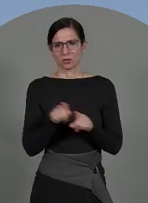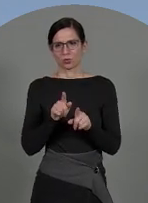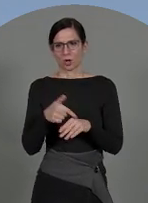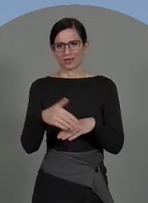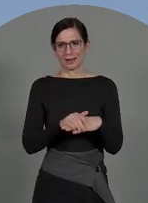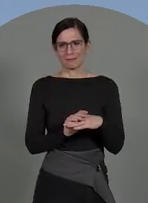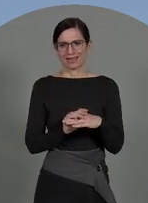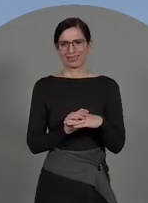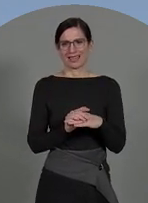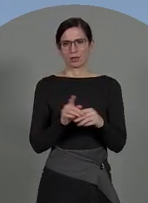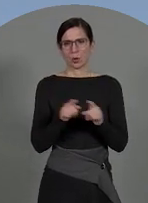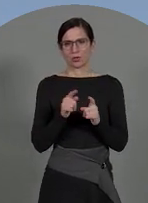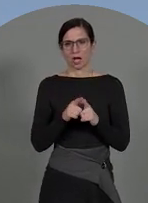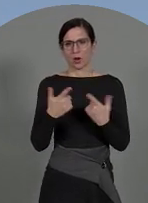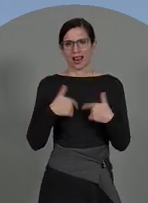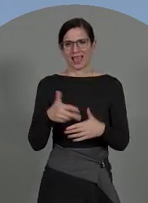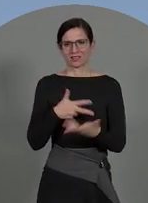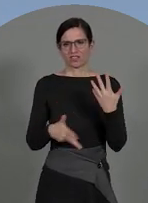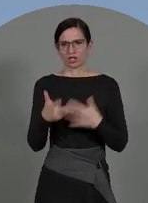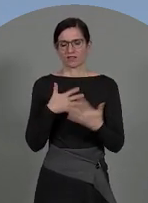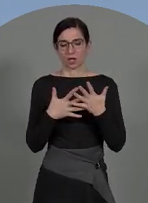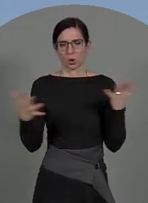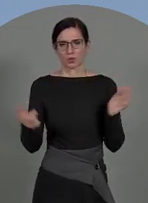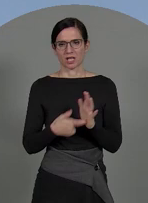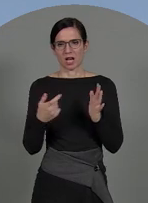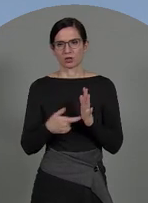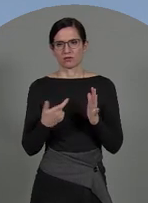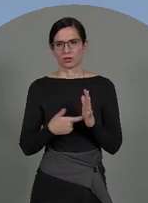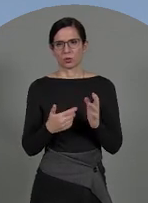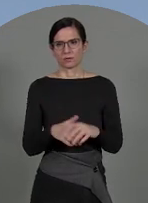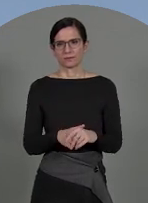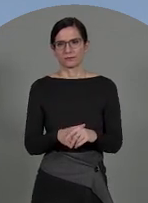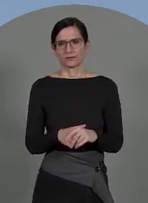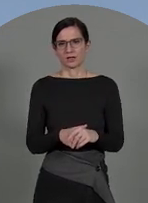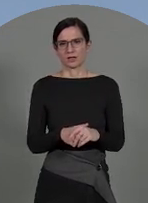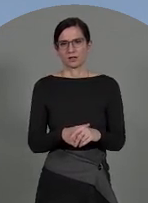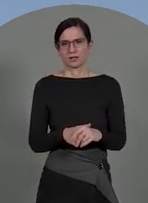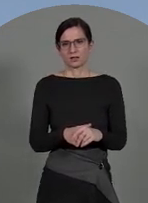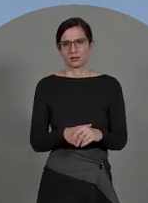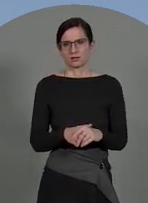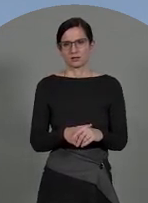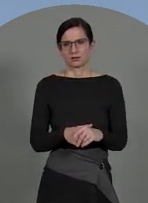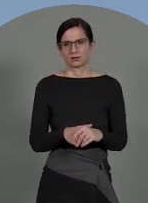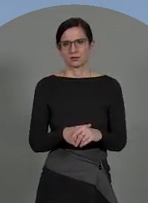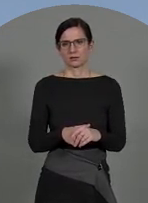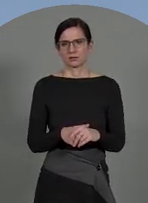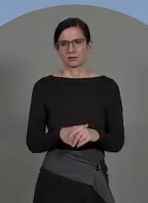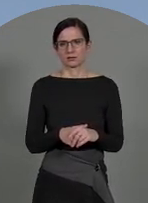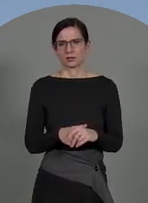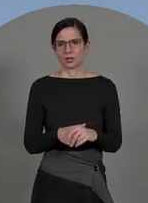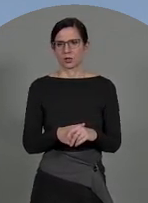Gemeinden und die Landwirtschaft vor großen Herausforderungen stehen, weil Land ab, Land auf